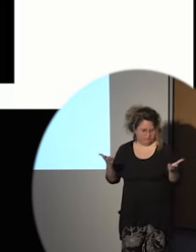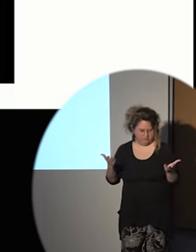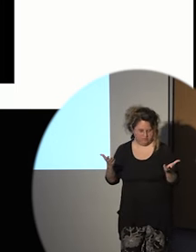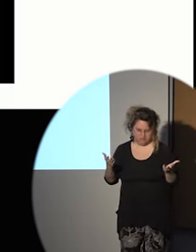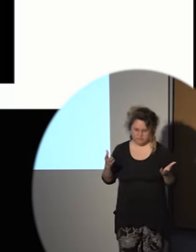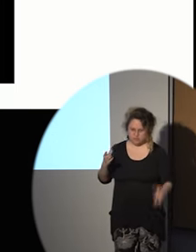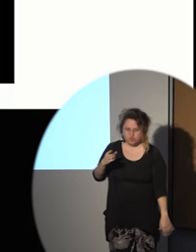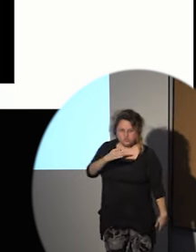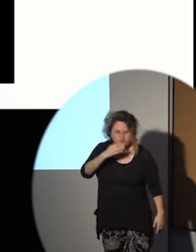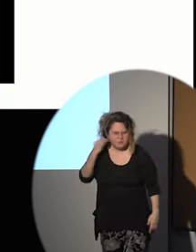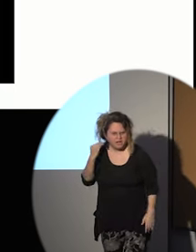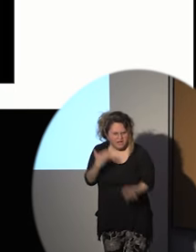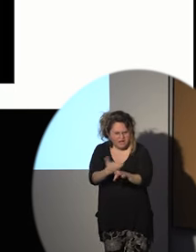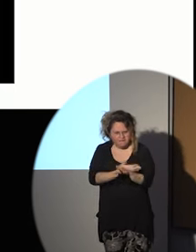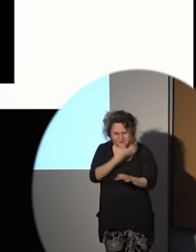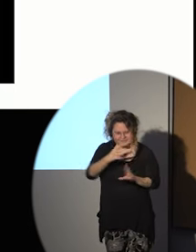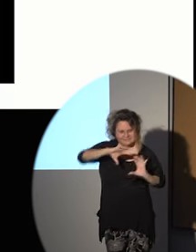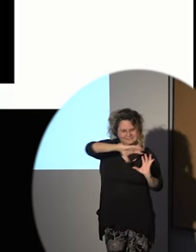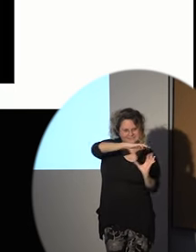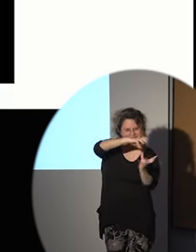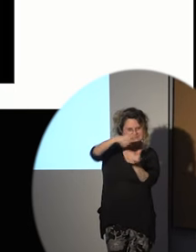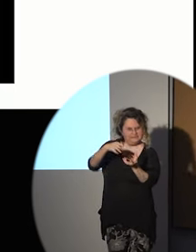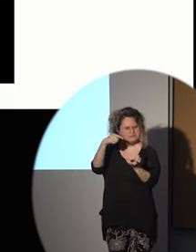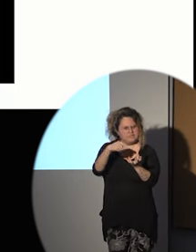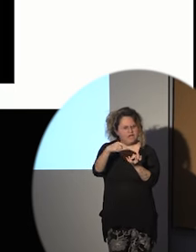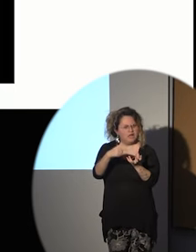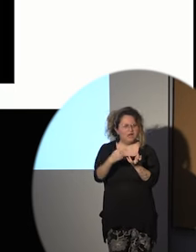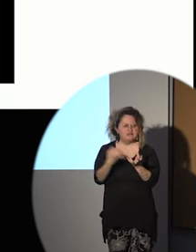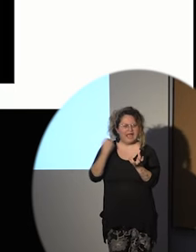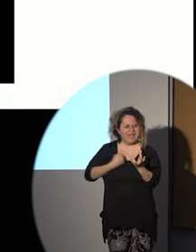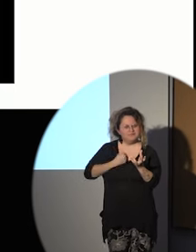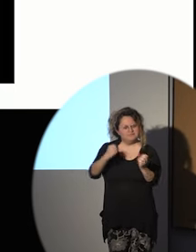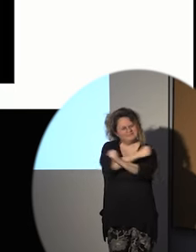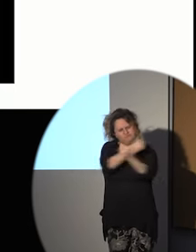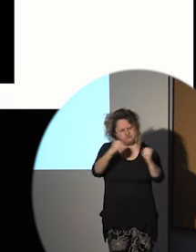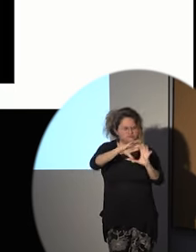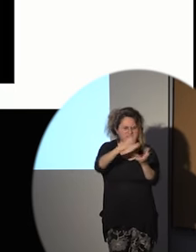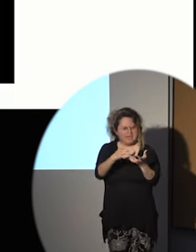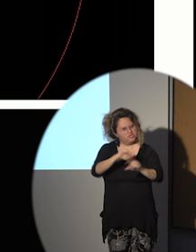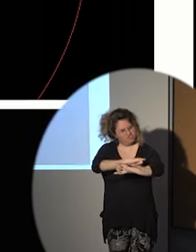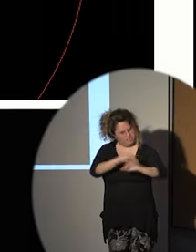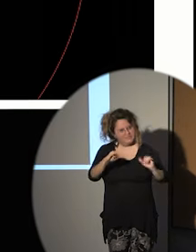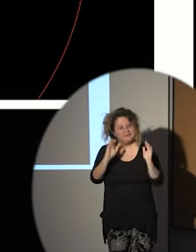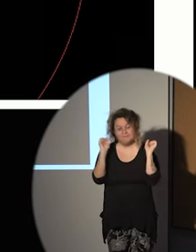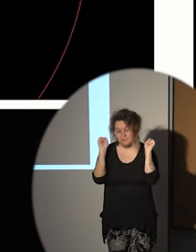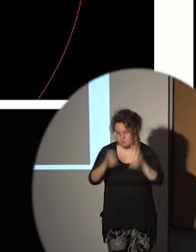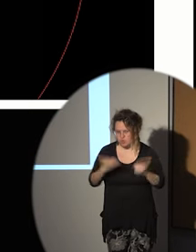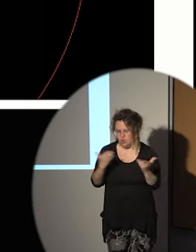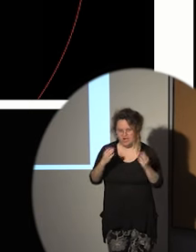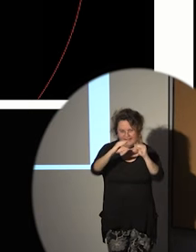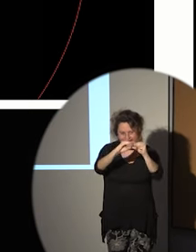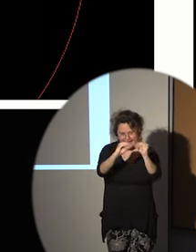peut pas détruire sa planète, mais il peut détruire son atmosphère, ses océans et les surfaces des sols. Ça, oui, ça, on peut le faire.